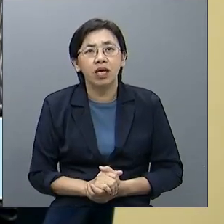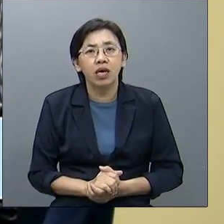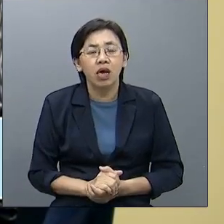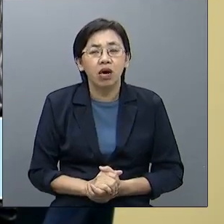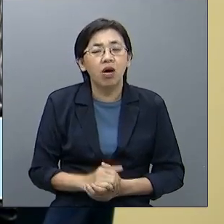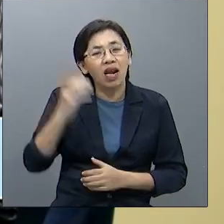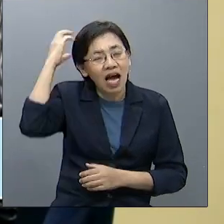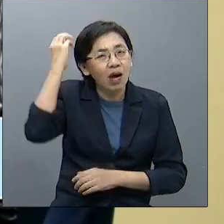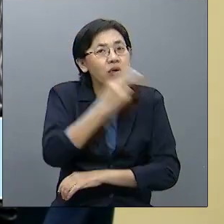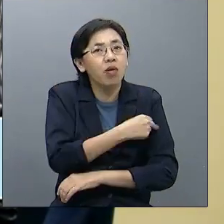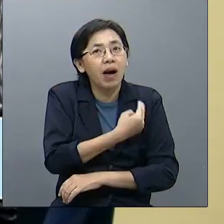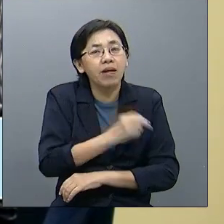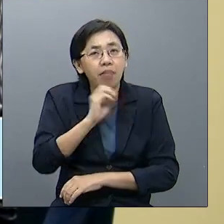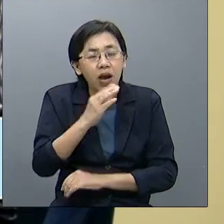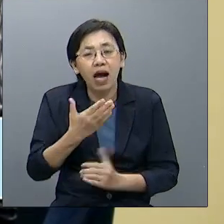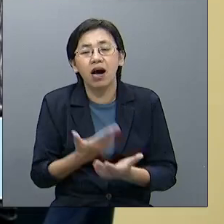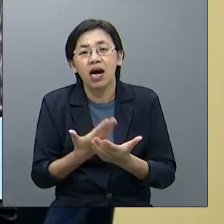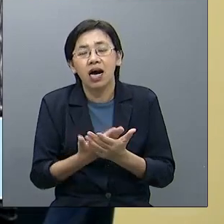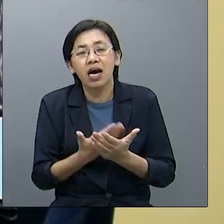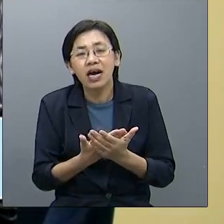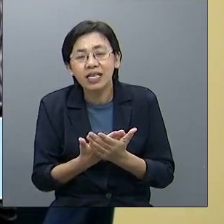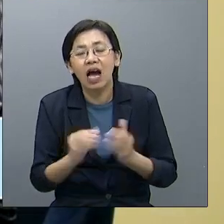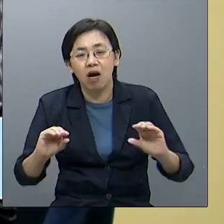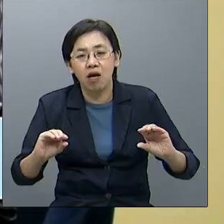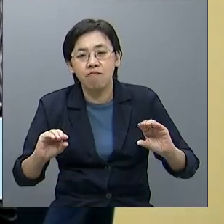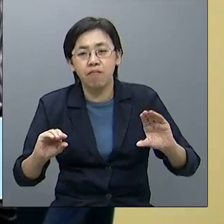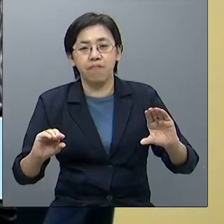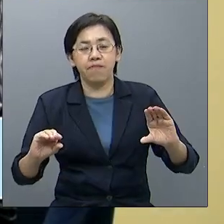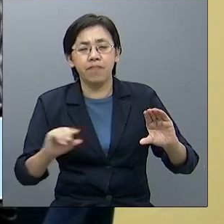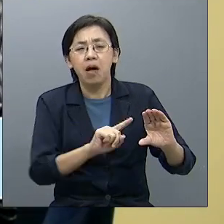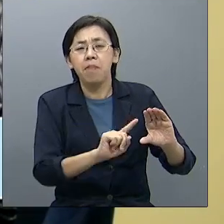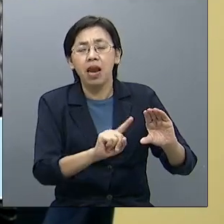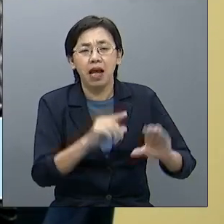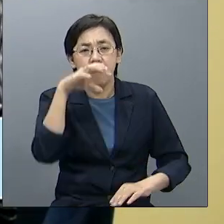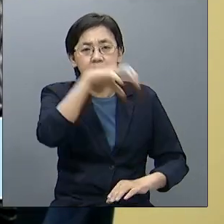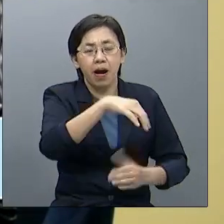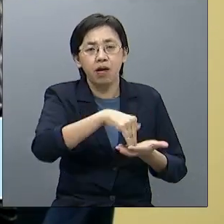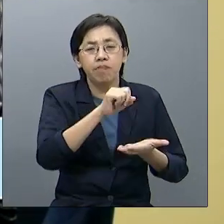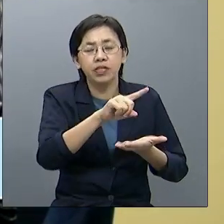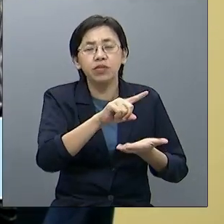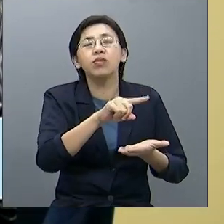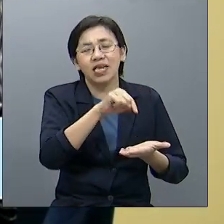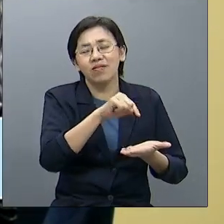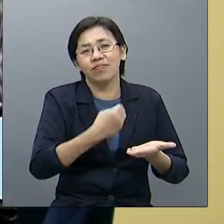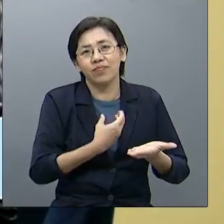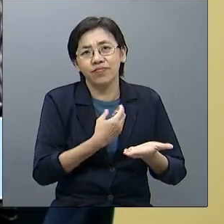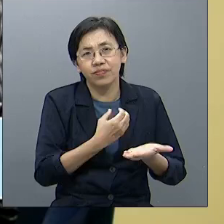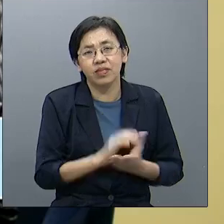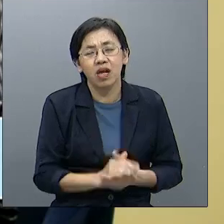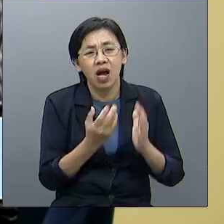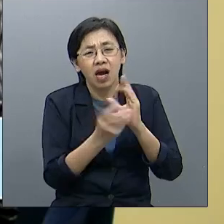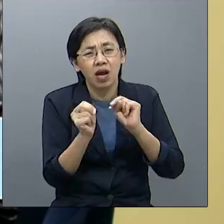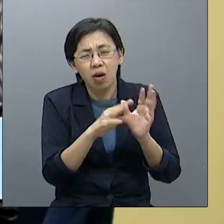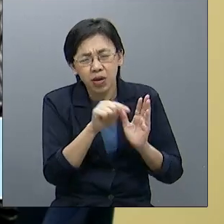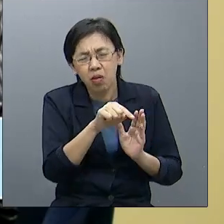งครับว่าจะให้งบประมาณส่วนหนึ่งเนี่ยไปสร้างที่ศูนย์หัวใจเพื่อจะได้ให้พี่น้องประชาชนของนครพนมซึ่งอยู่ห่างไกลจากศูนย์หัวใ